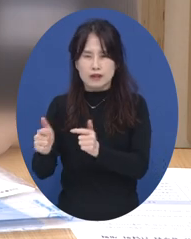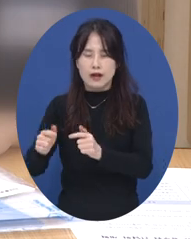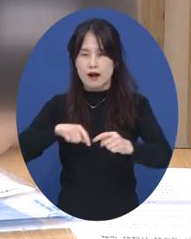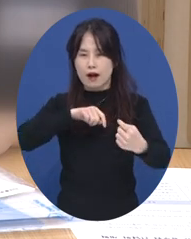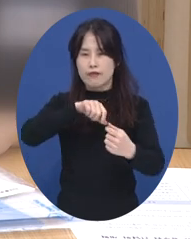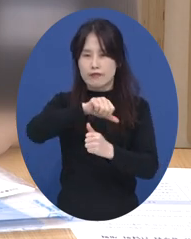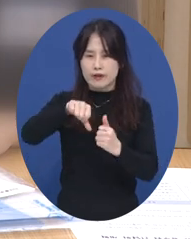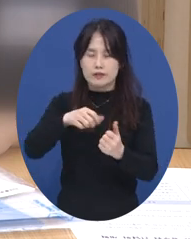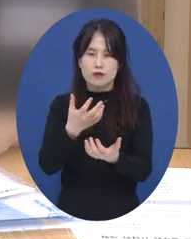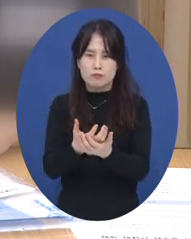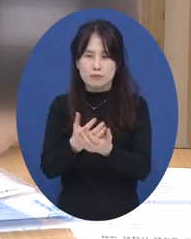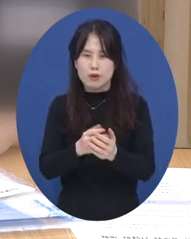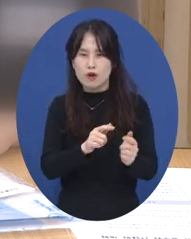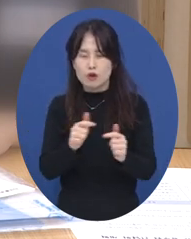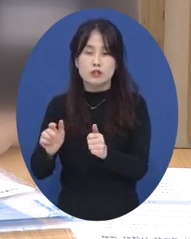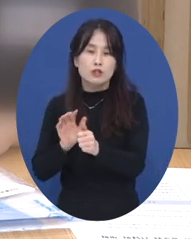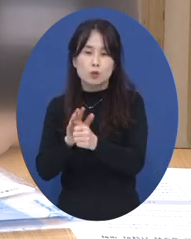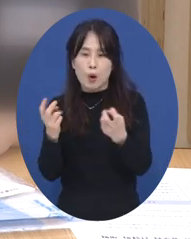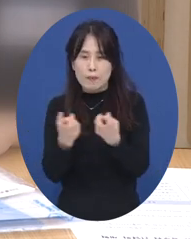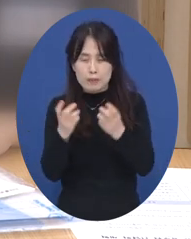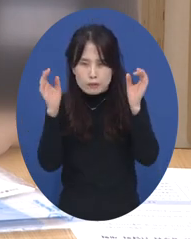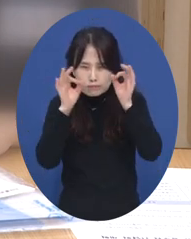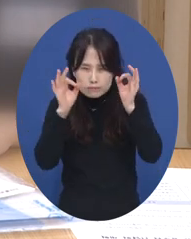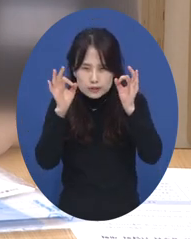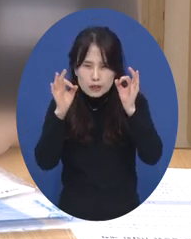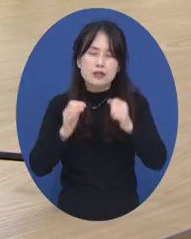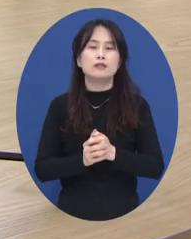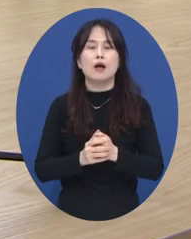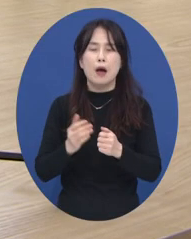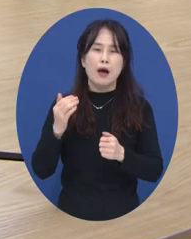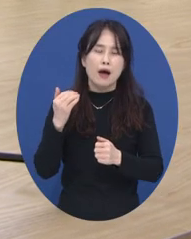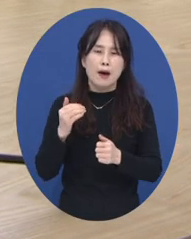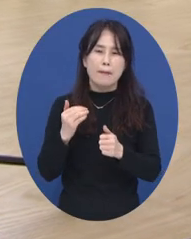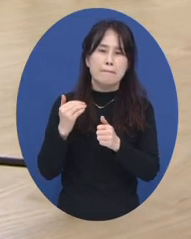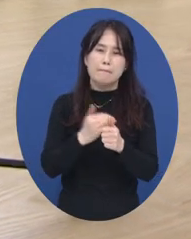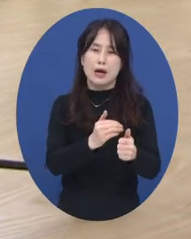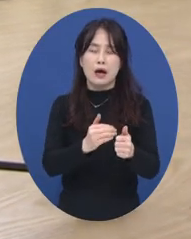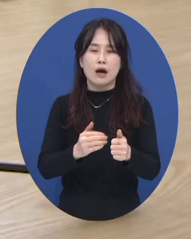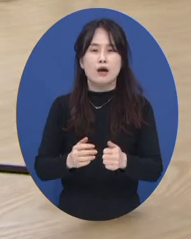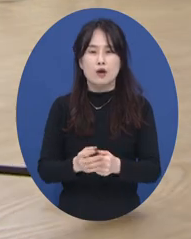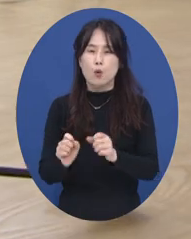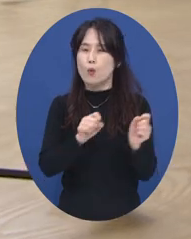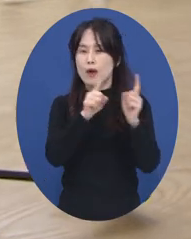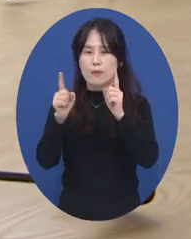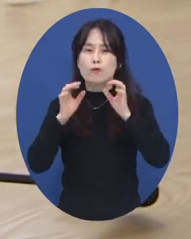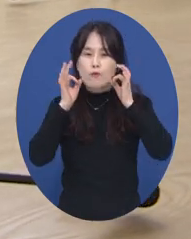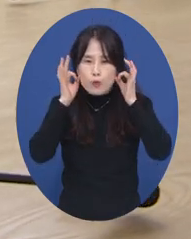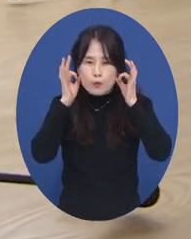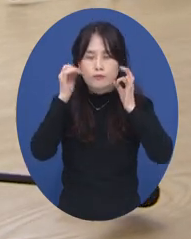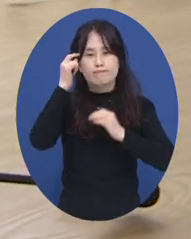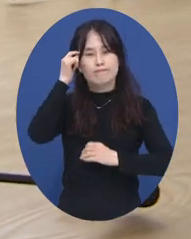다양한 행정적 지원방안을 마련해 침해받은 노동권 회복을 위해 힘쓸 계획입니다